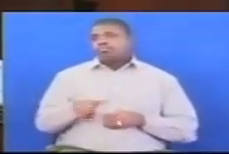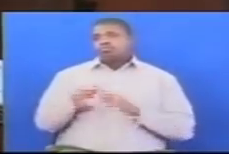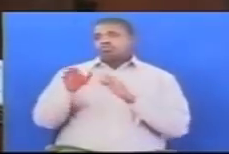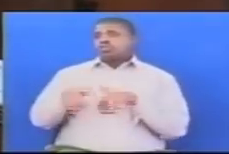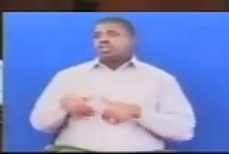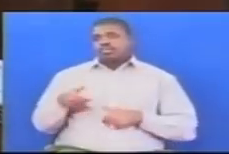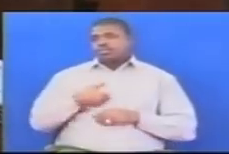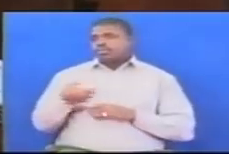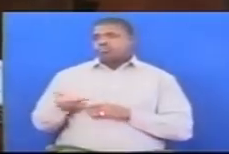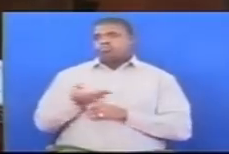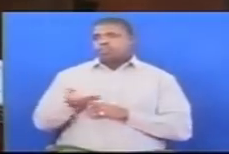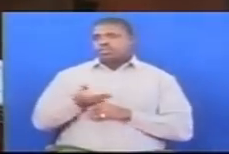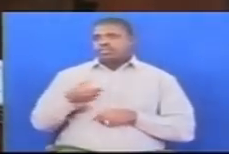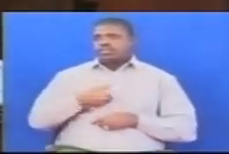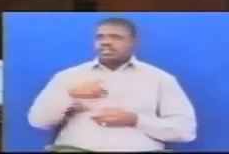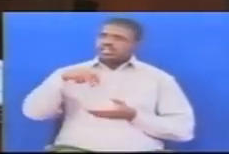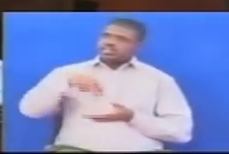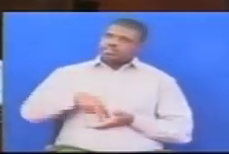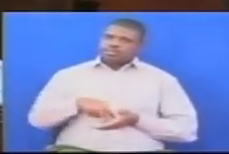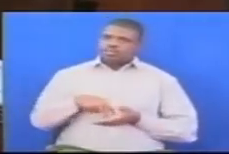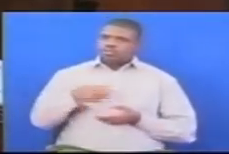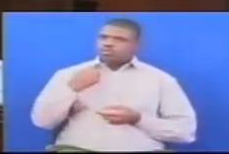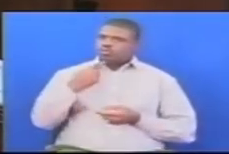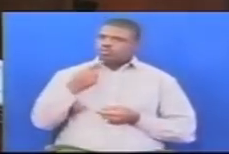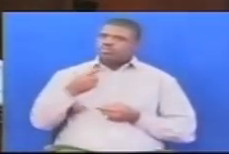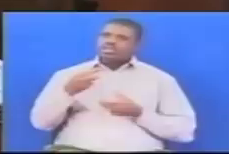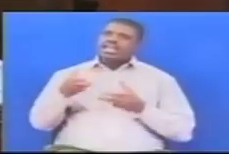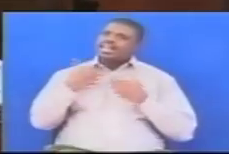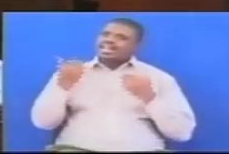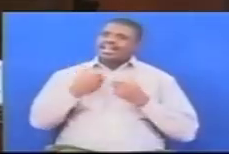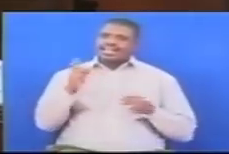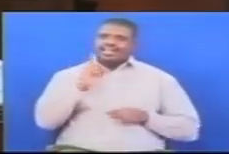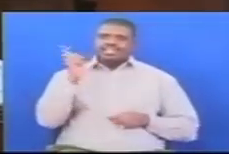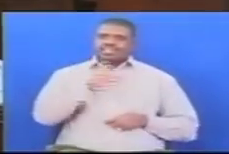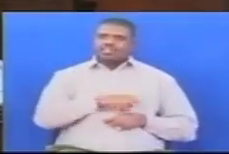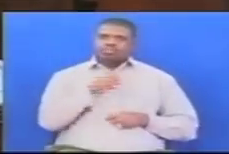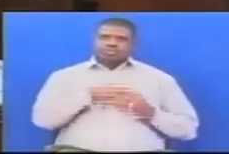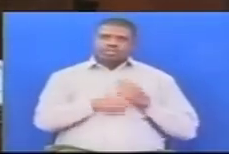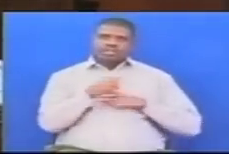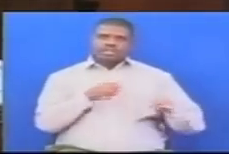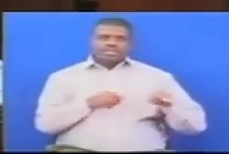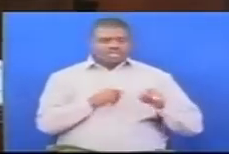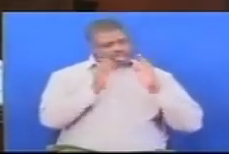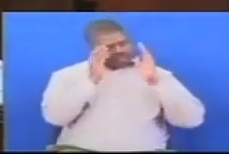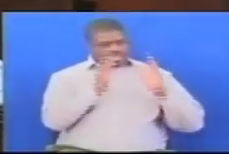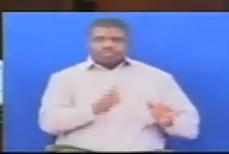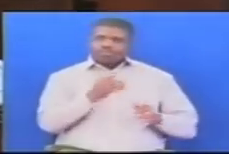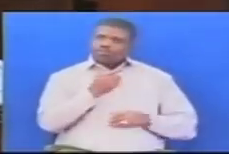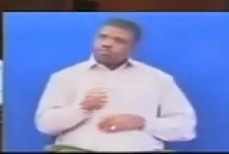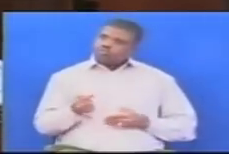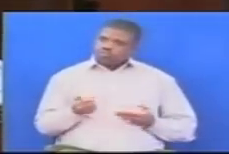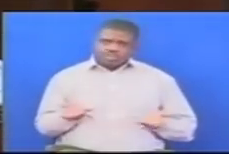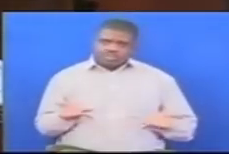mzoefu mundani nisimame na kupiga kelele kila siku mundani? Hata ile heshima tu,